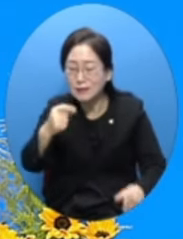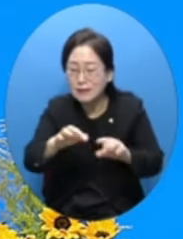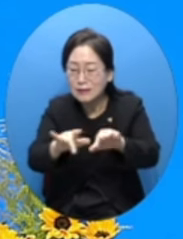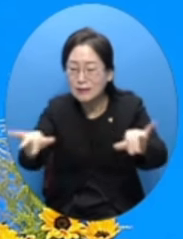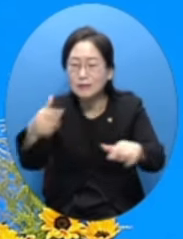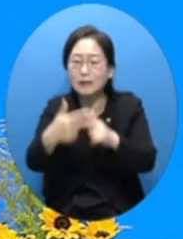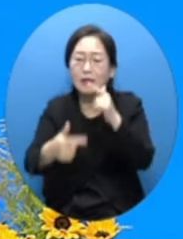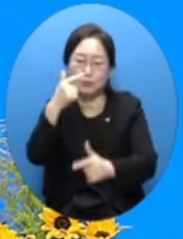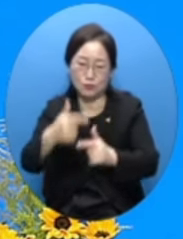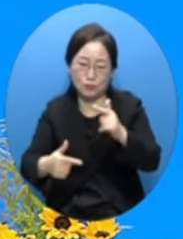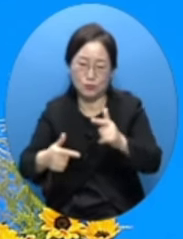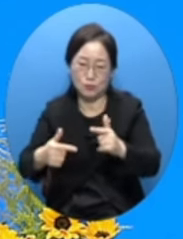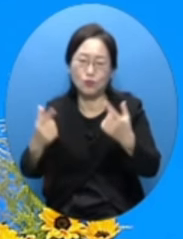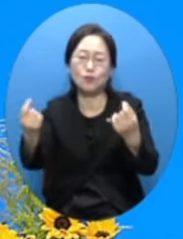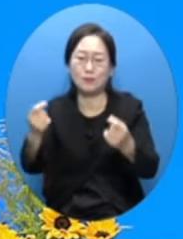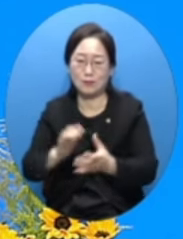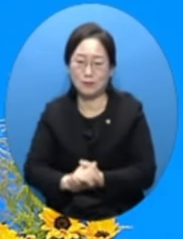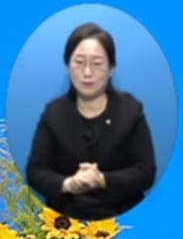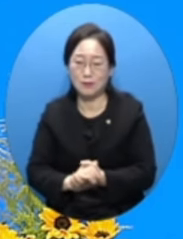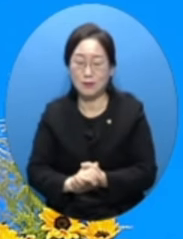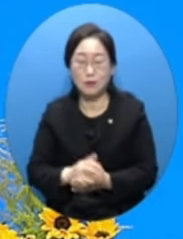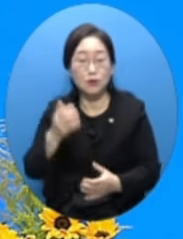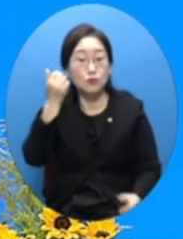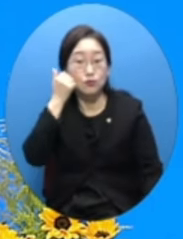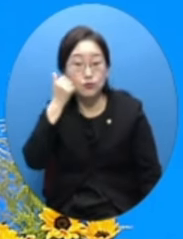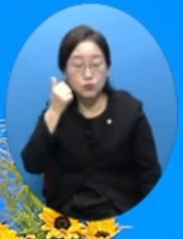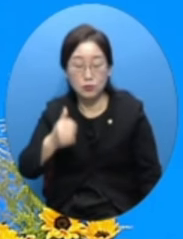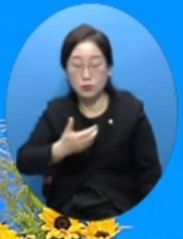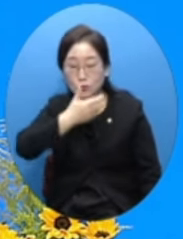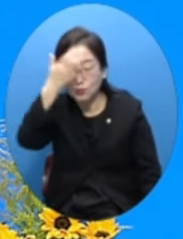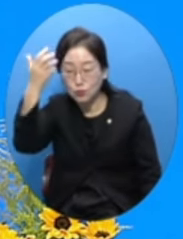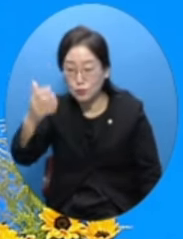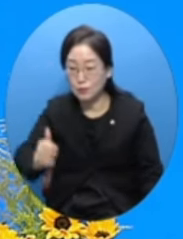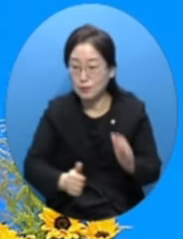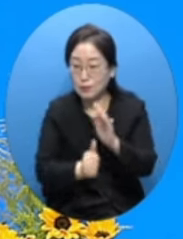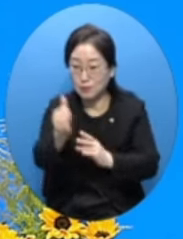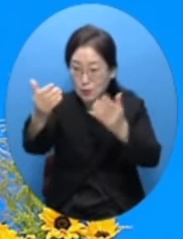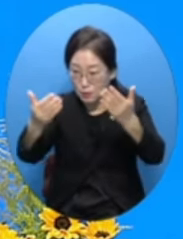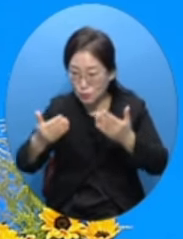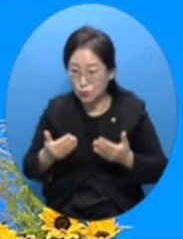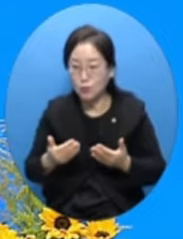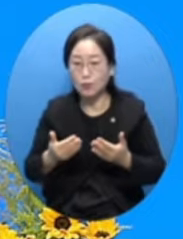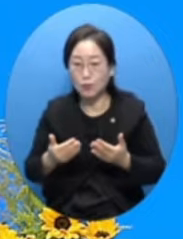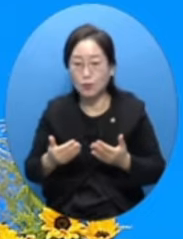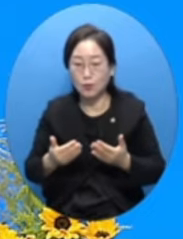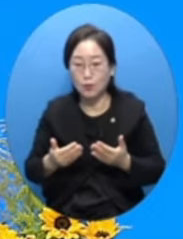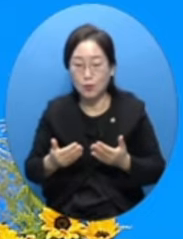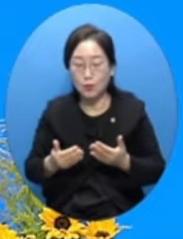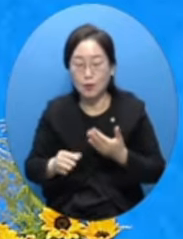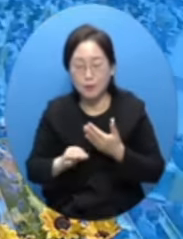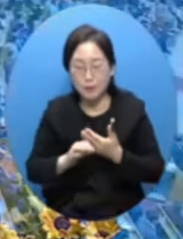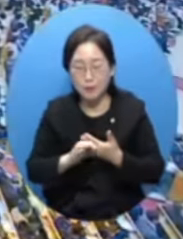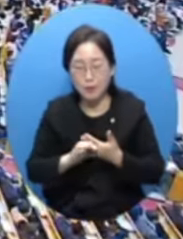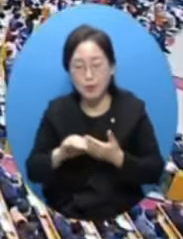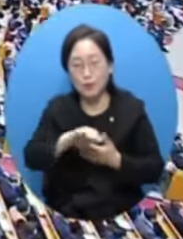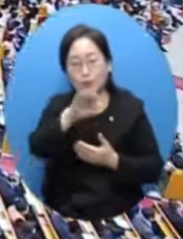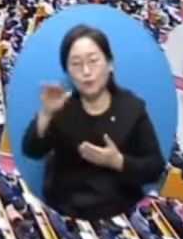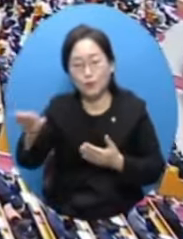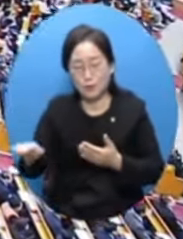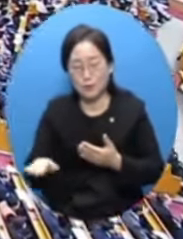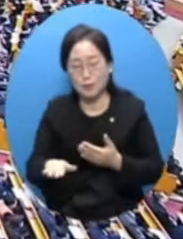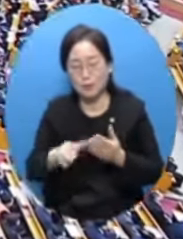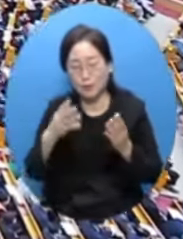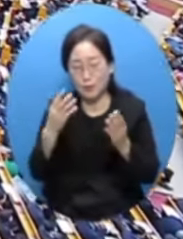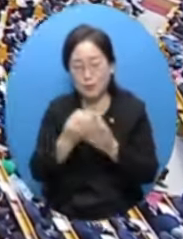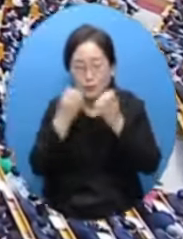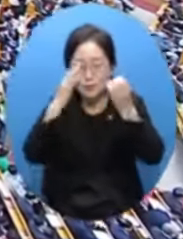모습입니다. 누군가 우리에게 꿈과 희망을 주어야 이 가시떨기 인생을 벗어날 수가 있습니다. 그분이 바로 우리의